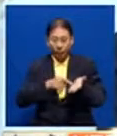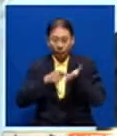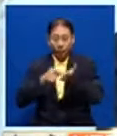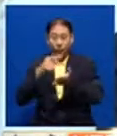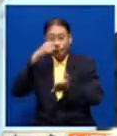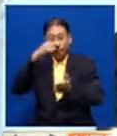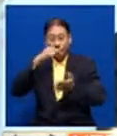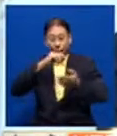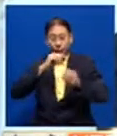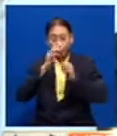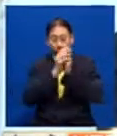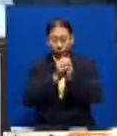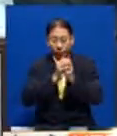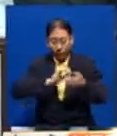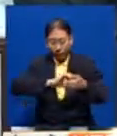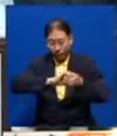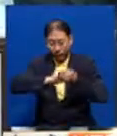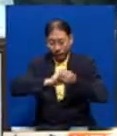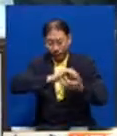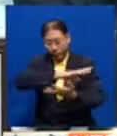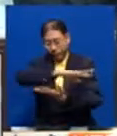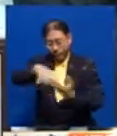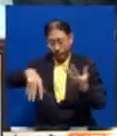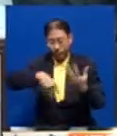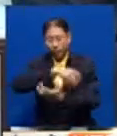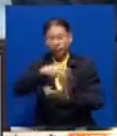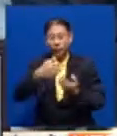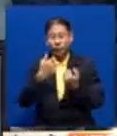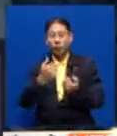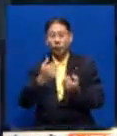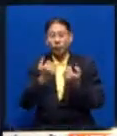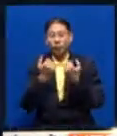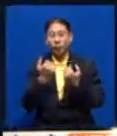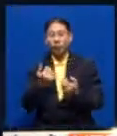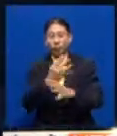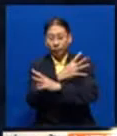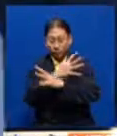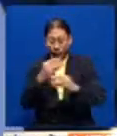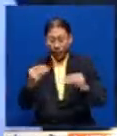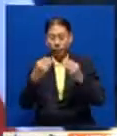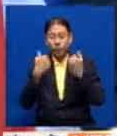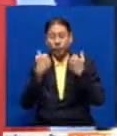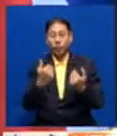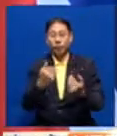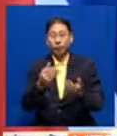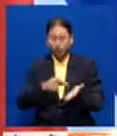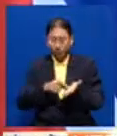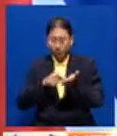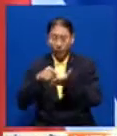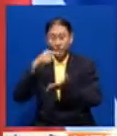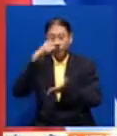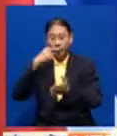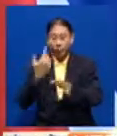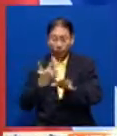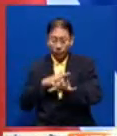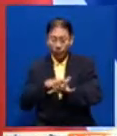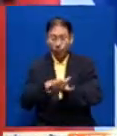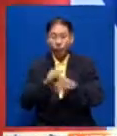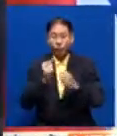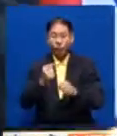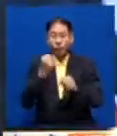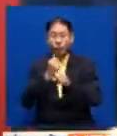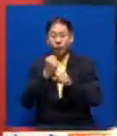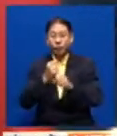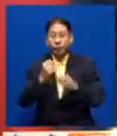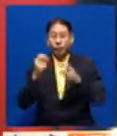ไทยกับจีนร่วมแลกเปลี่ยนประสบการณ์การปฏิรูปเสริมสร้างความร่วมมือของฝ่ายนิติบัญญัติพร้อมเสนอให้ไทยมีส่วนร่วมในการสร้าง